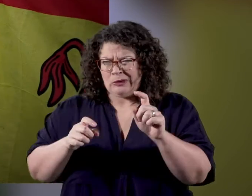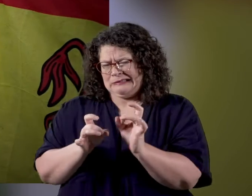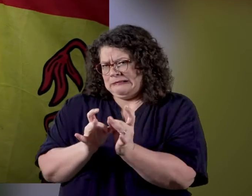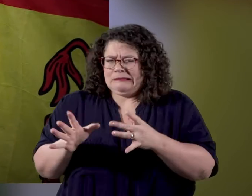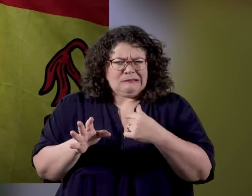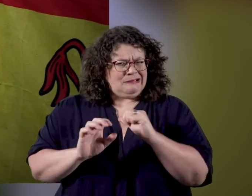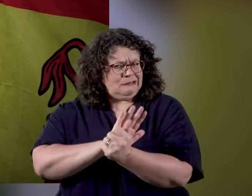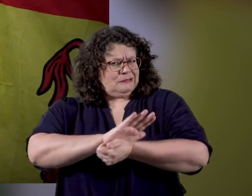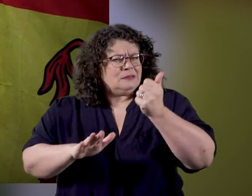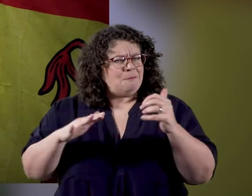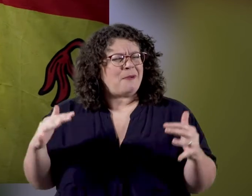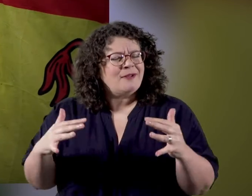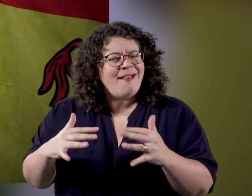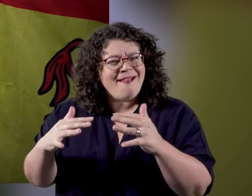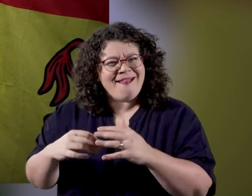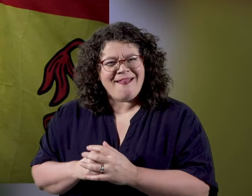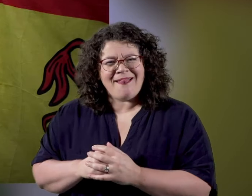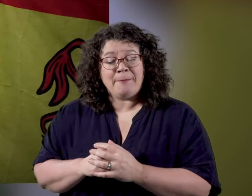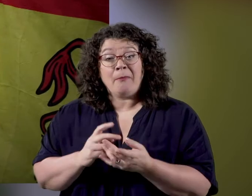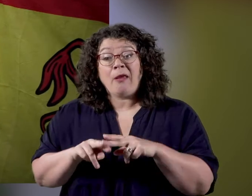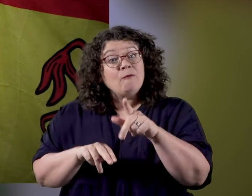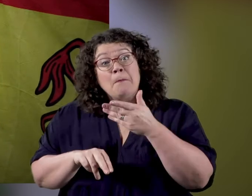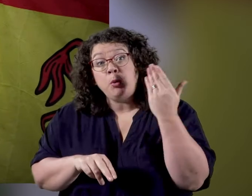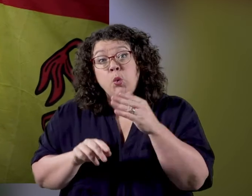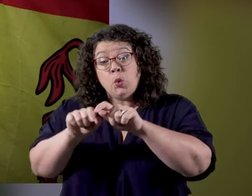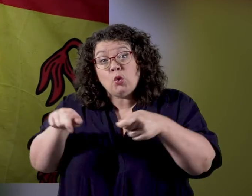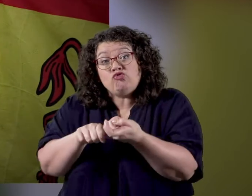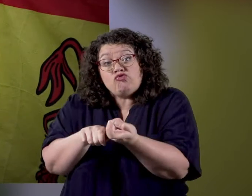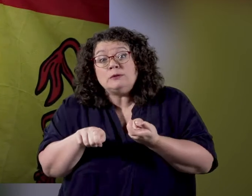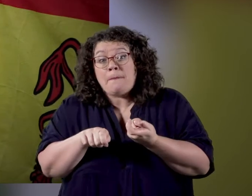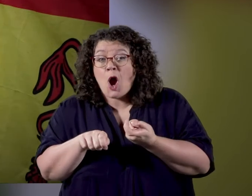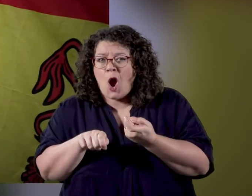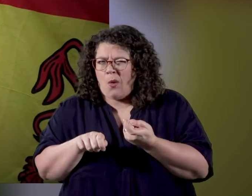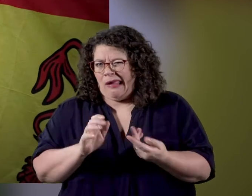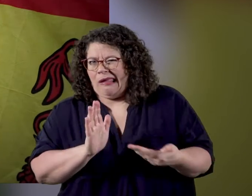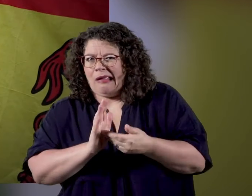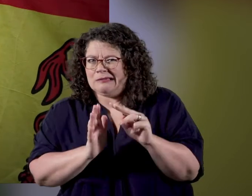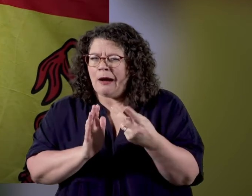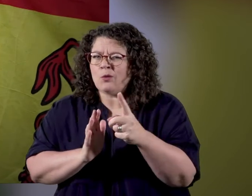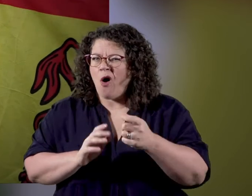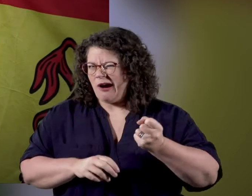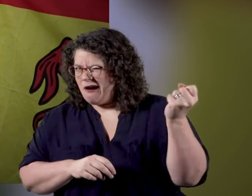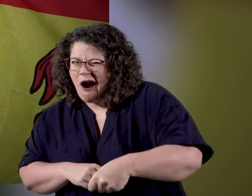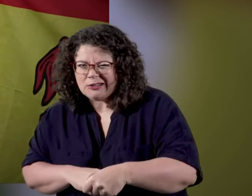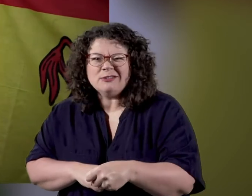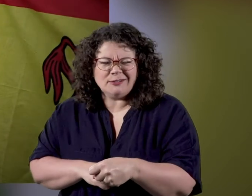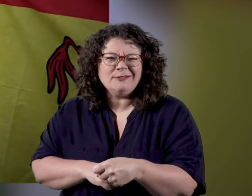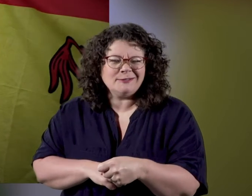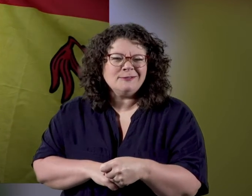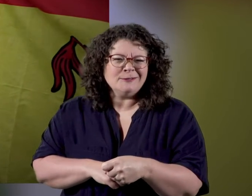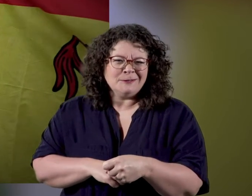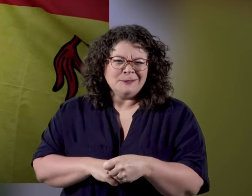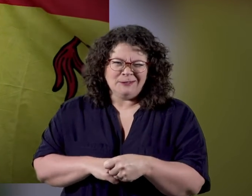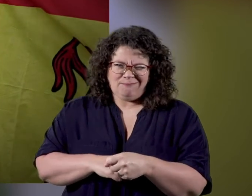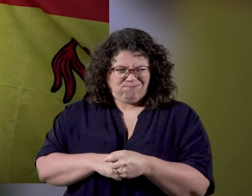arfau peryclaf ar faes y gad. Ac os nad oedd y bwa wrth law, yna be wellt ar fwyell.